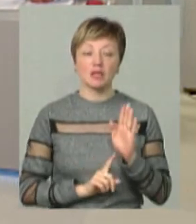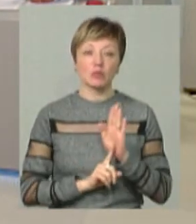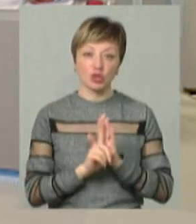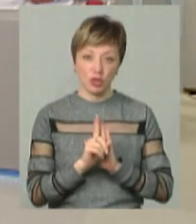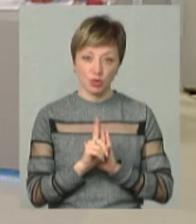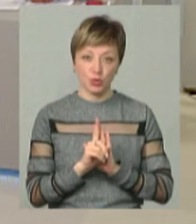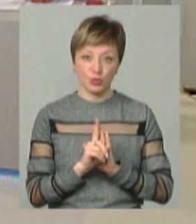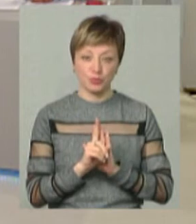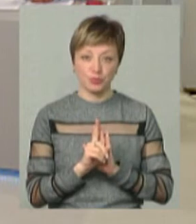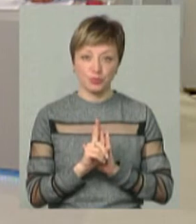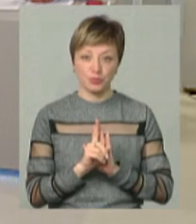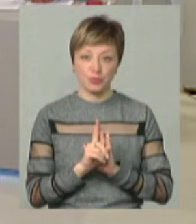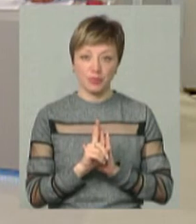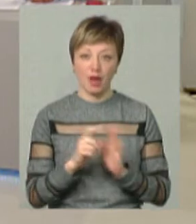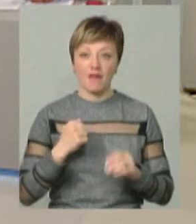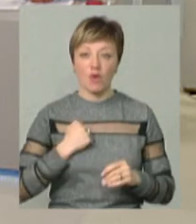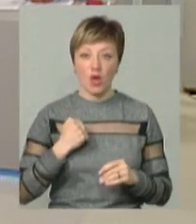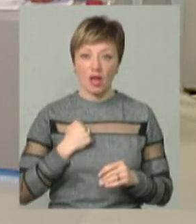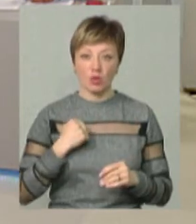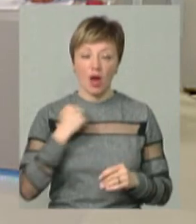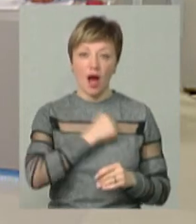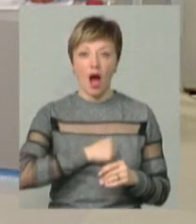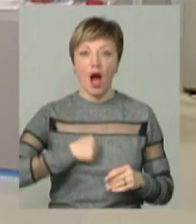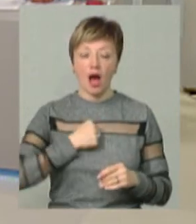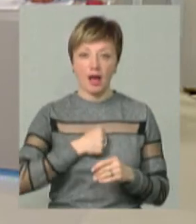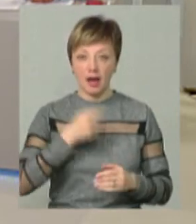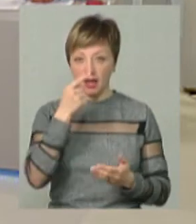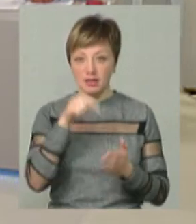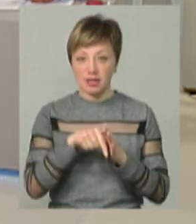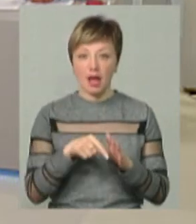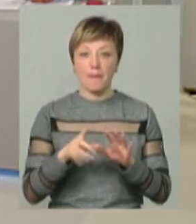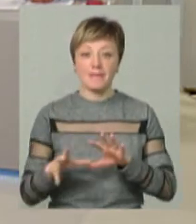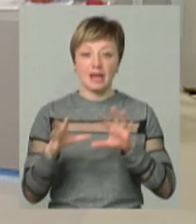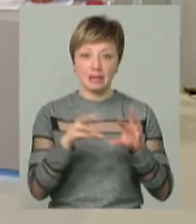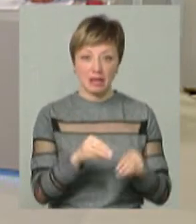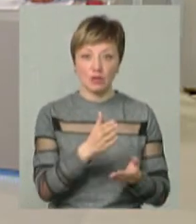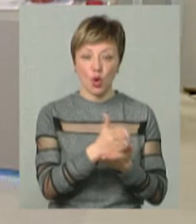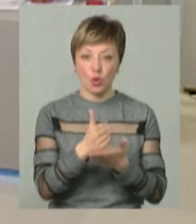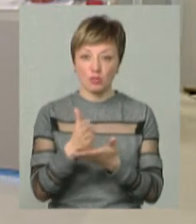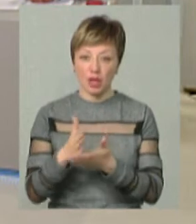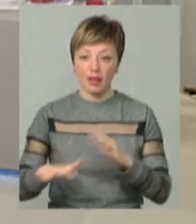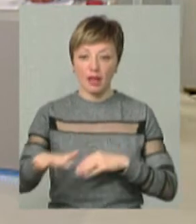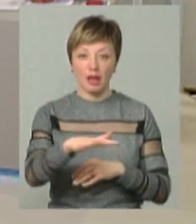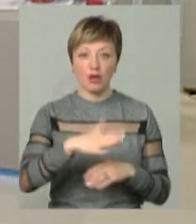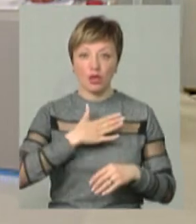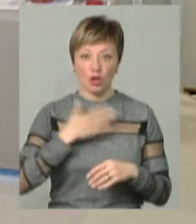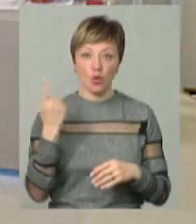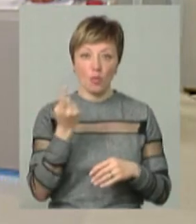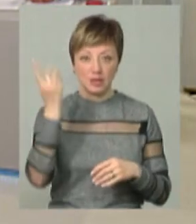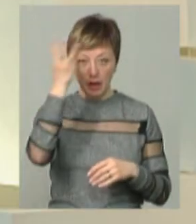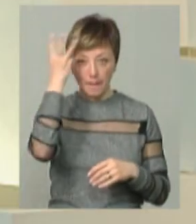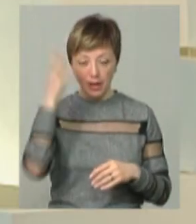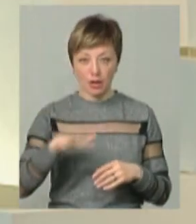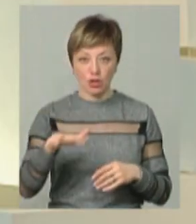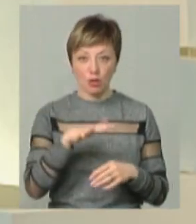Спочатку воєнної агресії, коли, відповідно, переселенці також розміщалися і на теренах нашої області